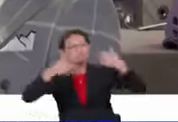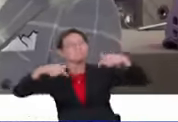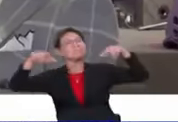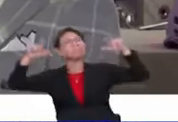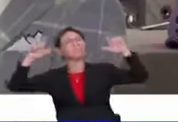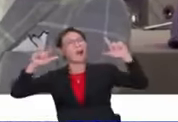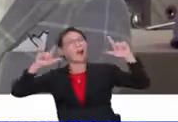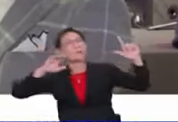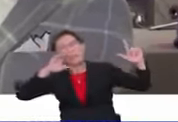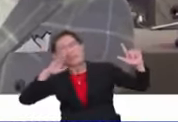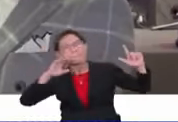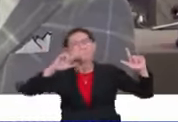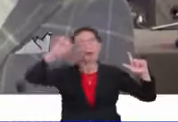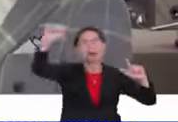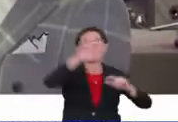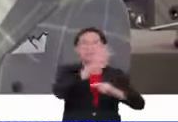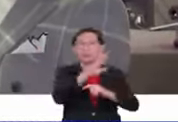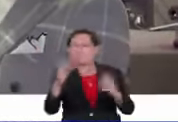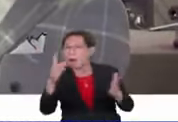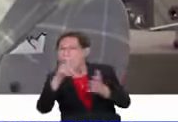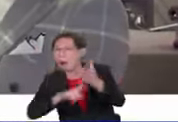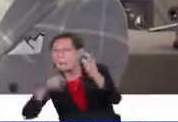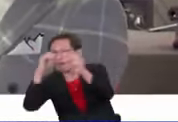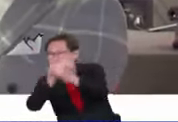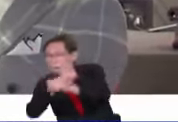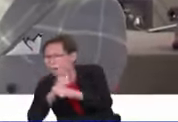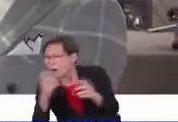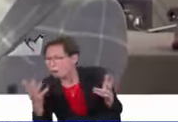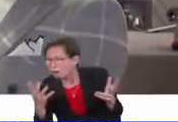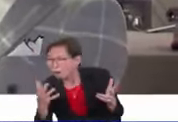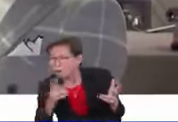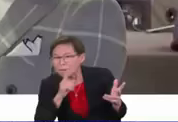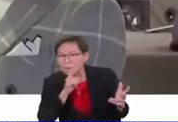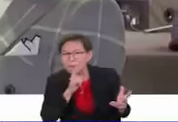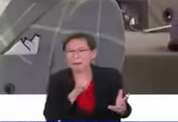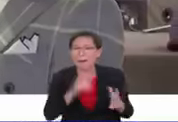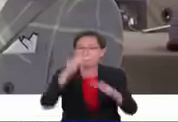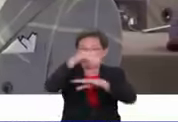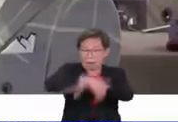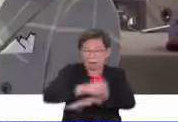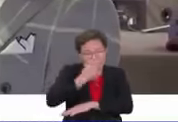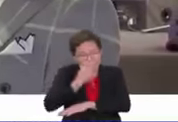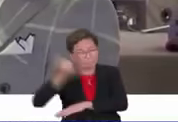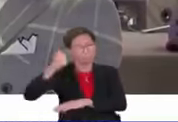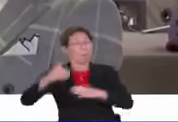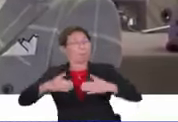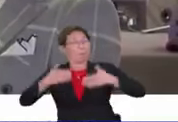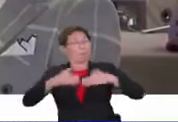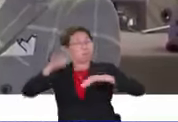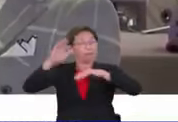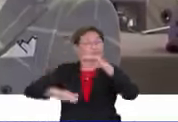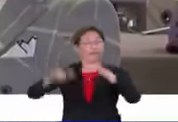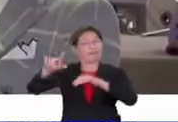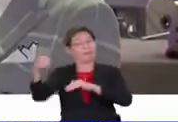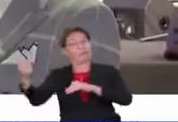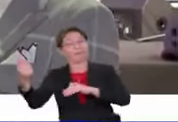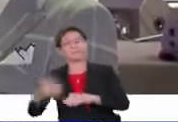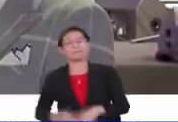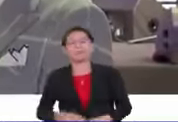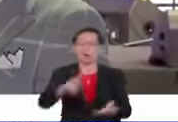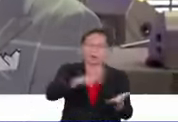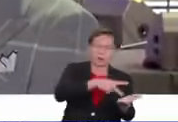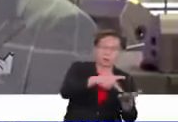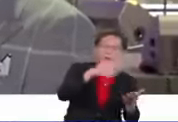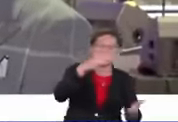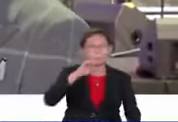Merdeka, konsert Merdeka 65. Yeah. Apa antara cabarannya dan bagaimana pastikan malam ni lebih meriah daripada konsert-konsert kat lain, tempat lain tu? Okey, konsert